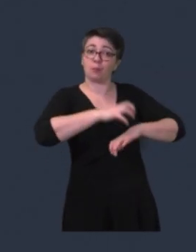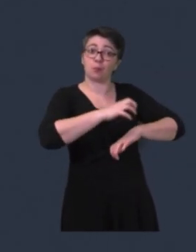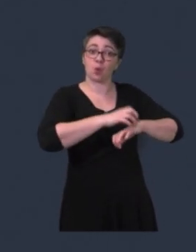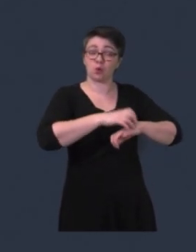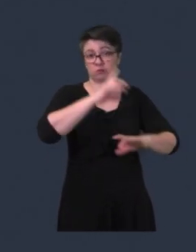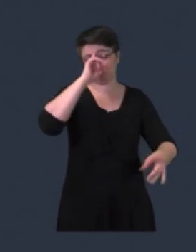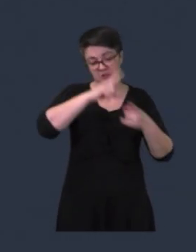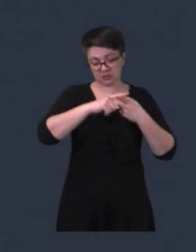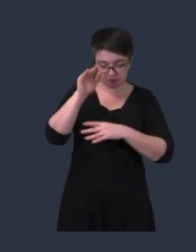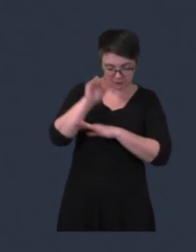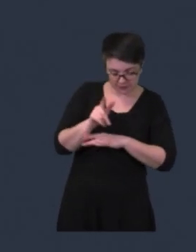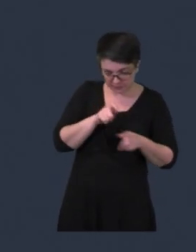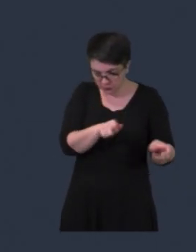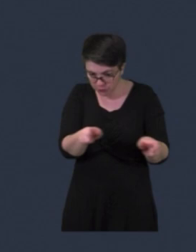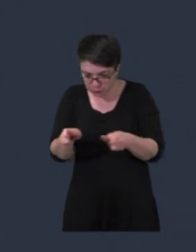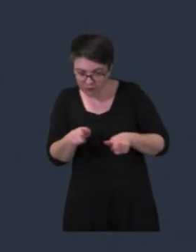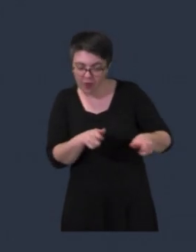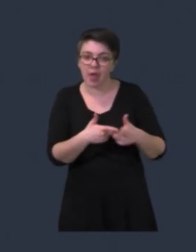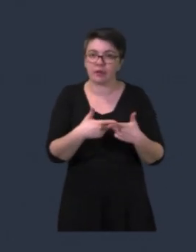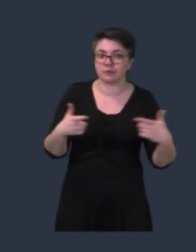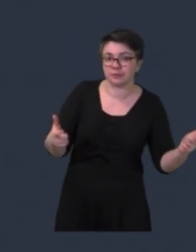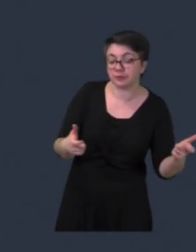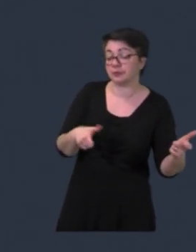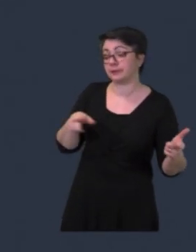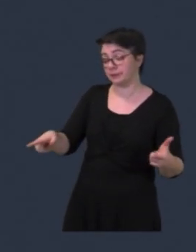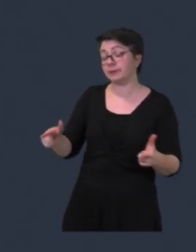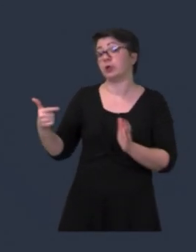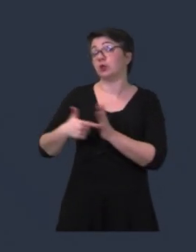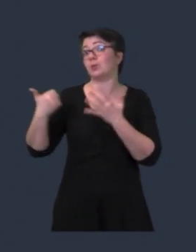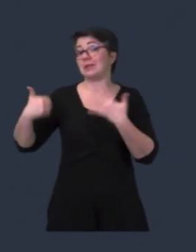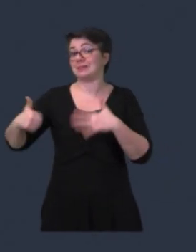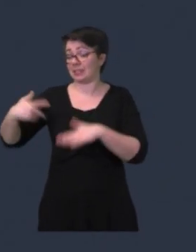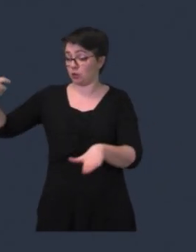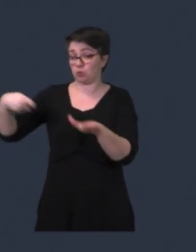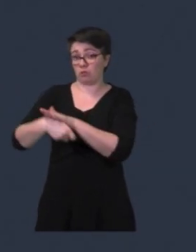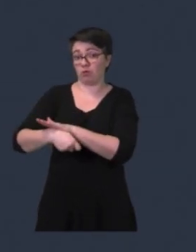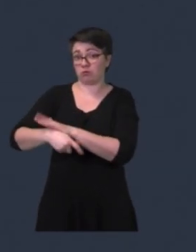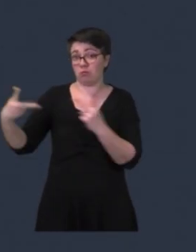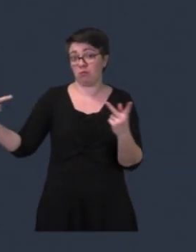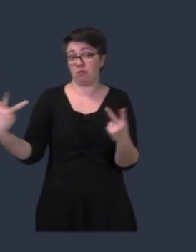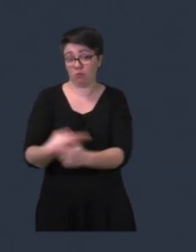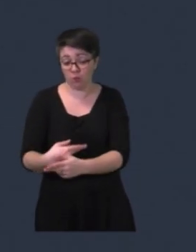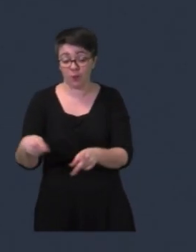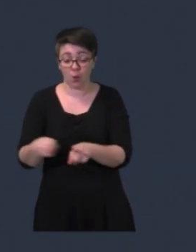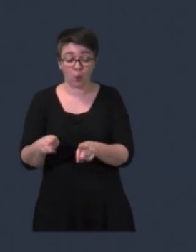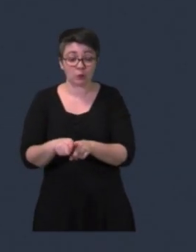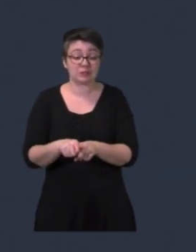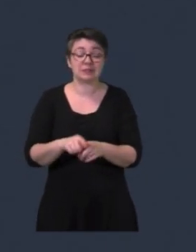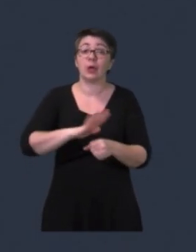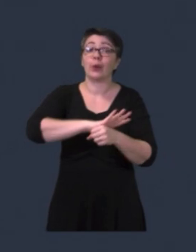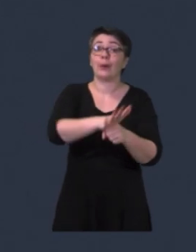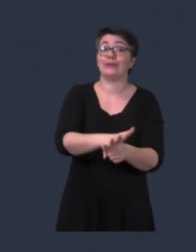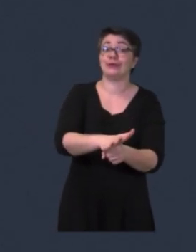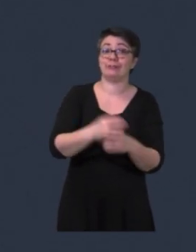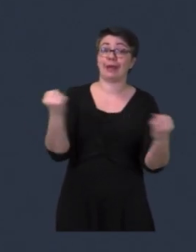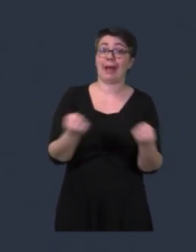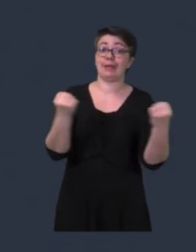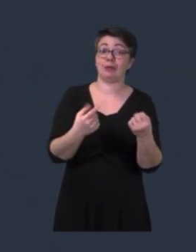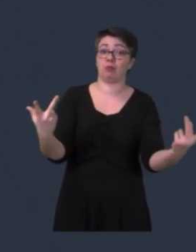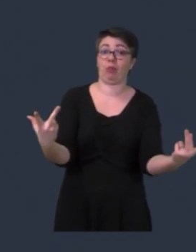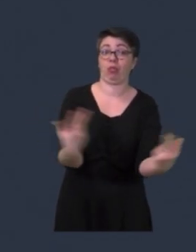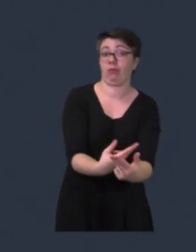naturaliste. La suppression de la subvention à la région depuis 2016 et l'arrêt des animations liées à la crise sanitaire du Covid mettent en péril la